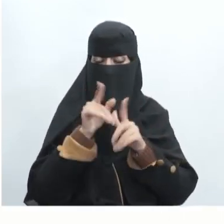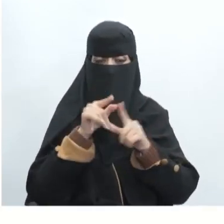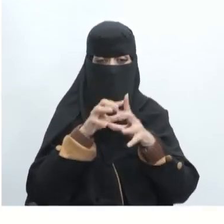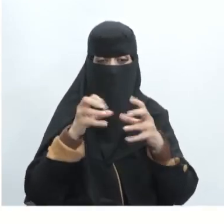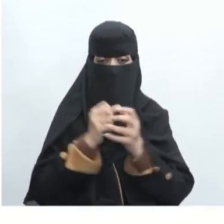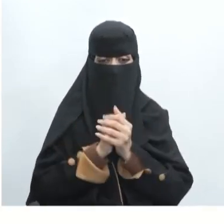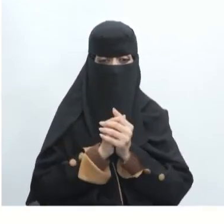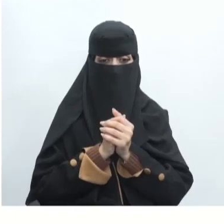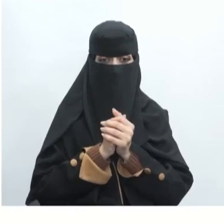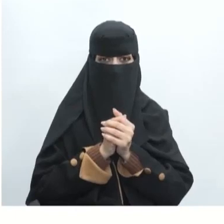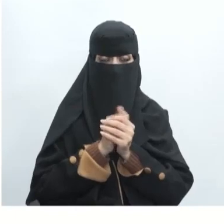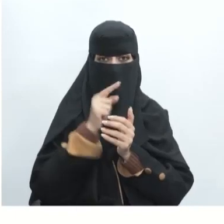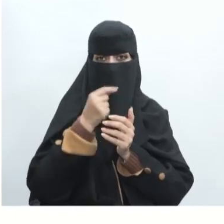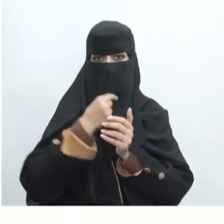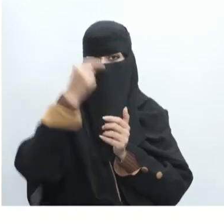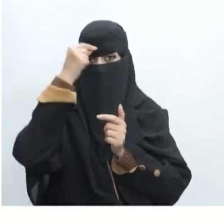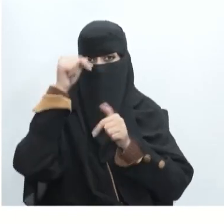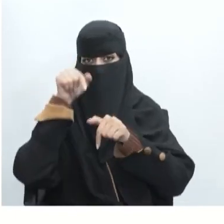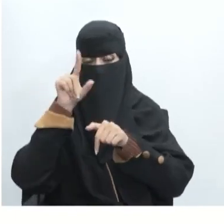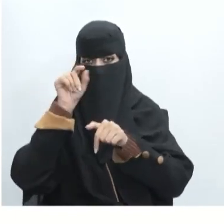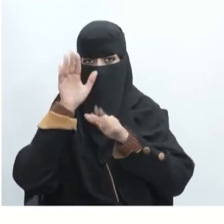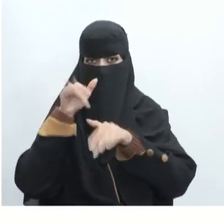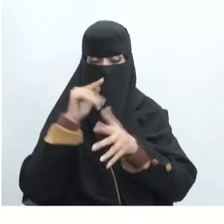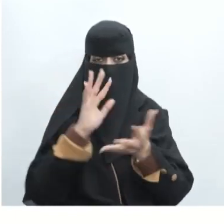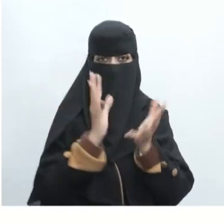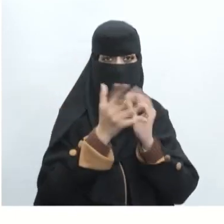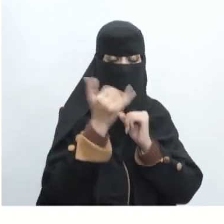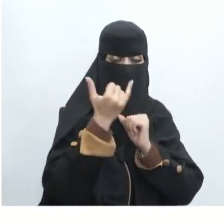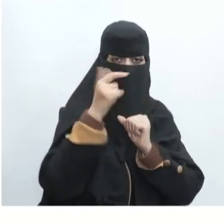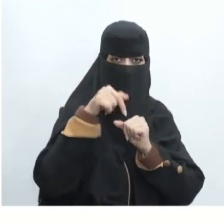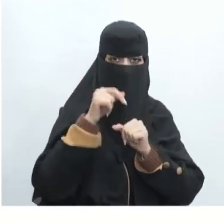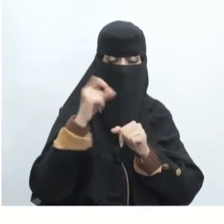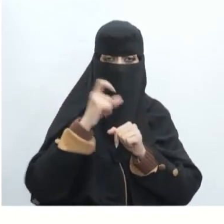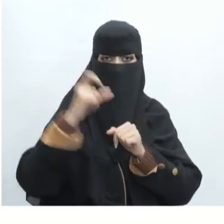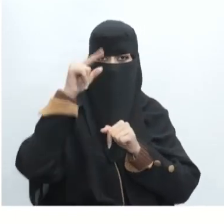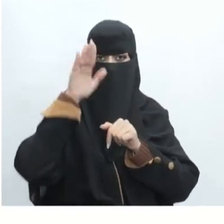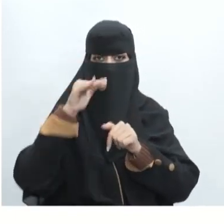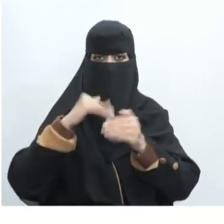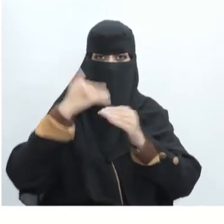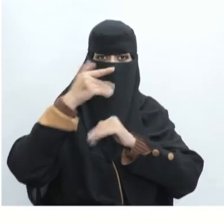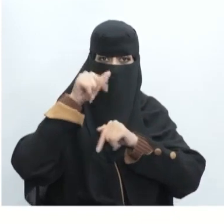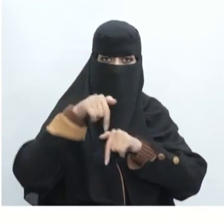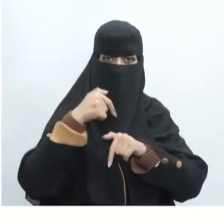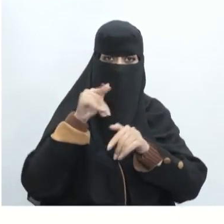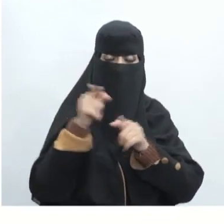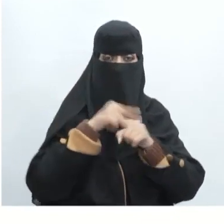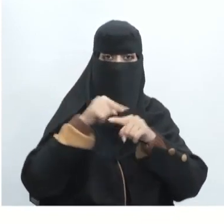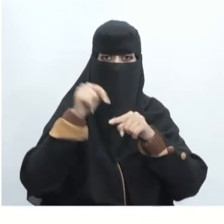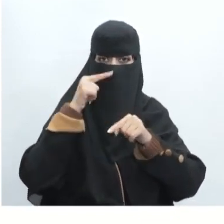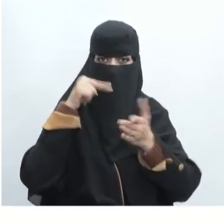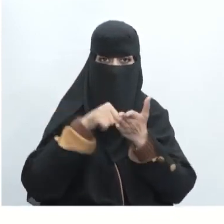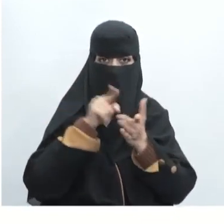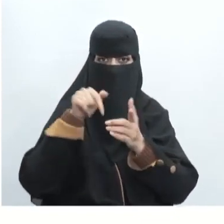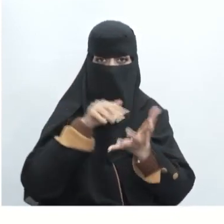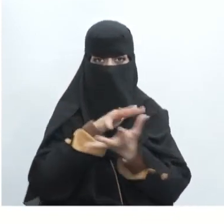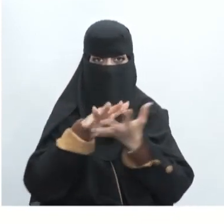وبنات الطلاب السمات التي يتميز بها العالم العربي والاسلامي قد ادتوا ادت الى ان